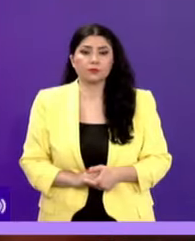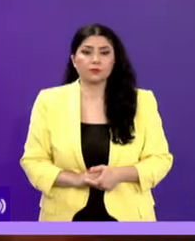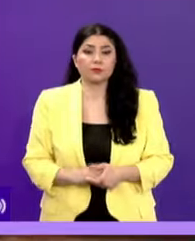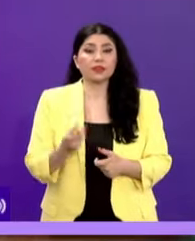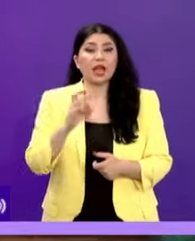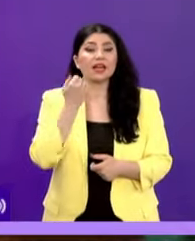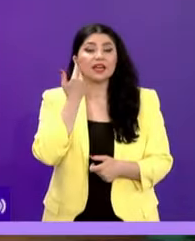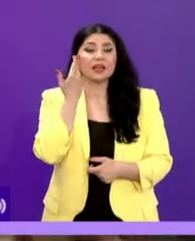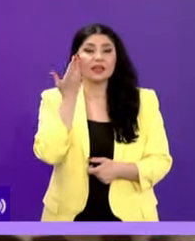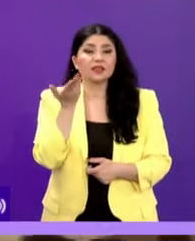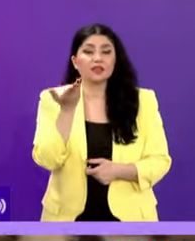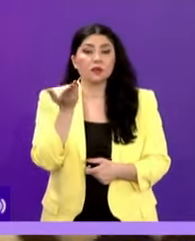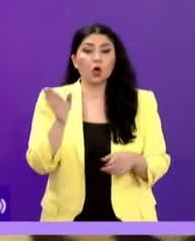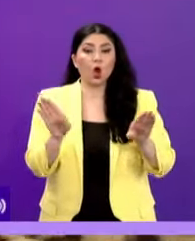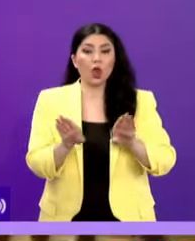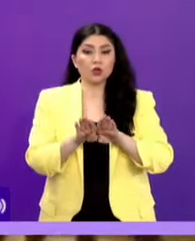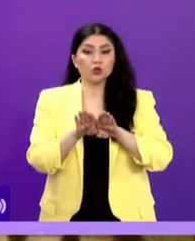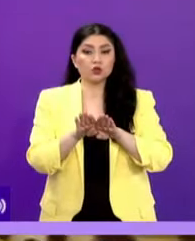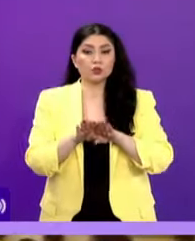în care colegii mei